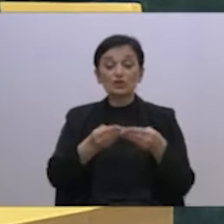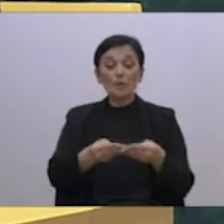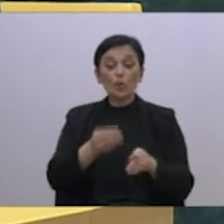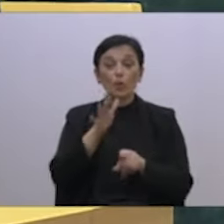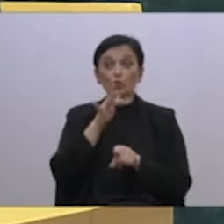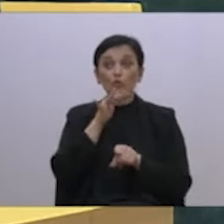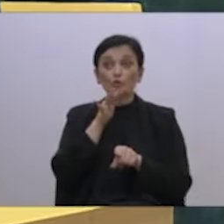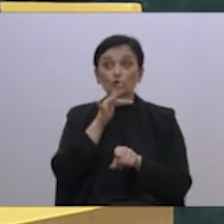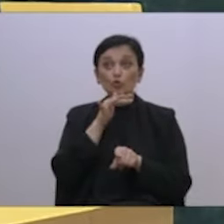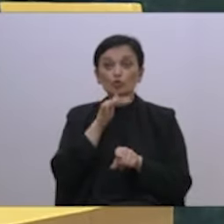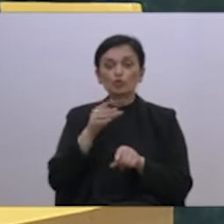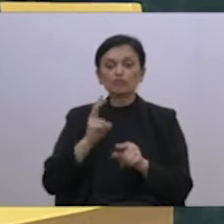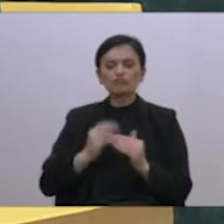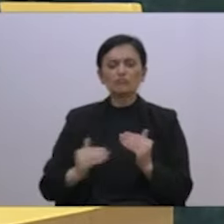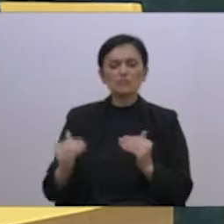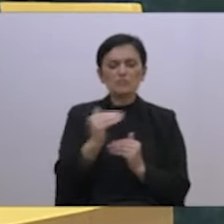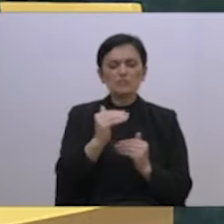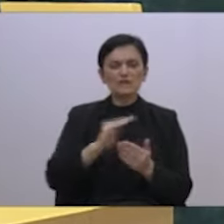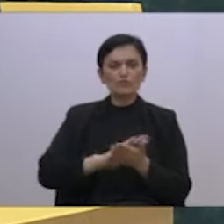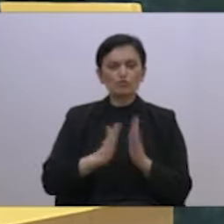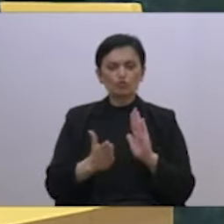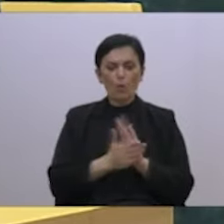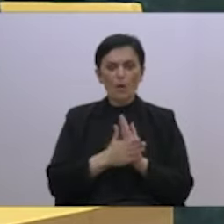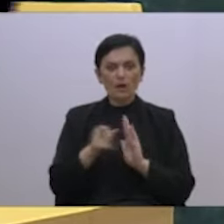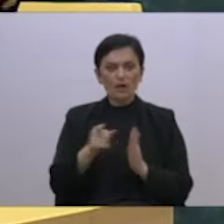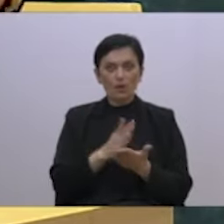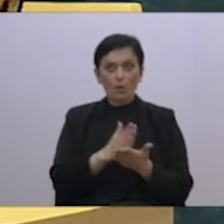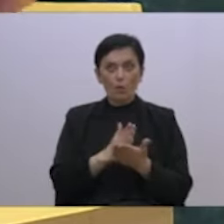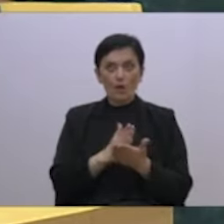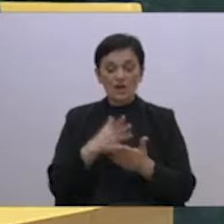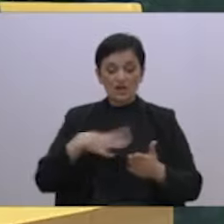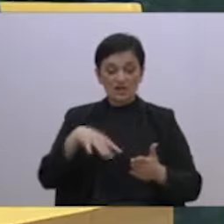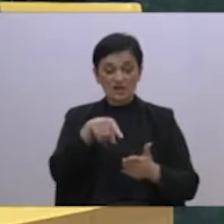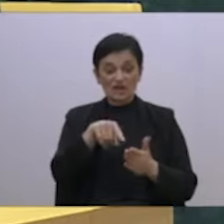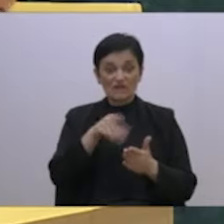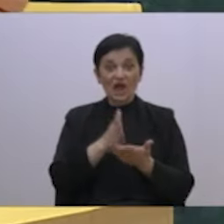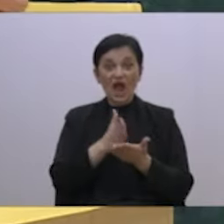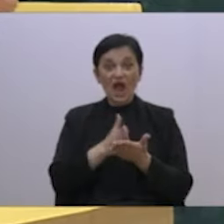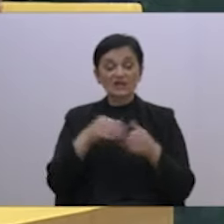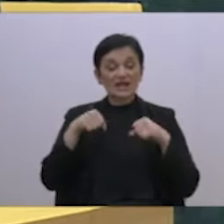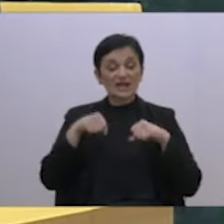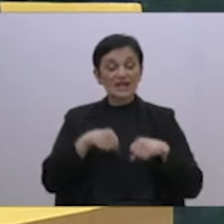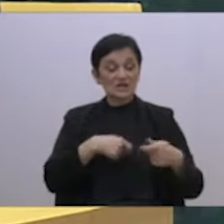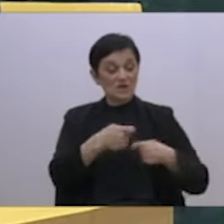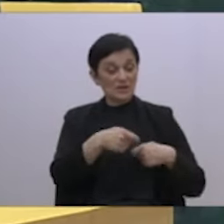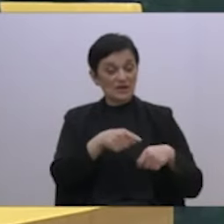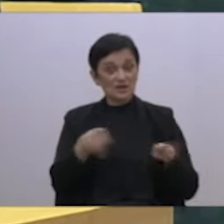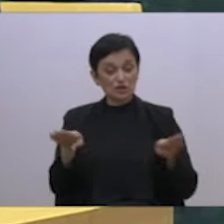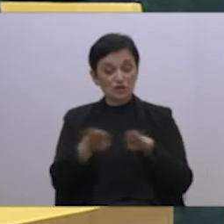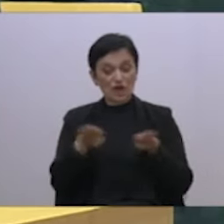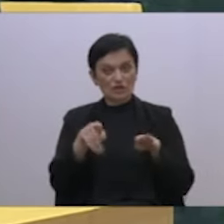ის დგება პრივილეგირებულ მდგომარეობაში ქვეყანაში არსებულ ლეგალურ ბიზნესმენთან